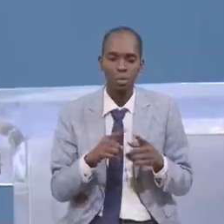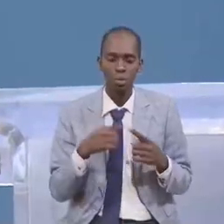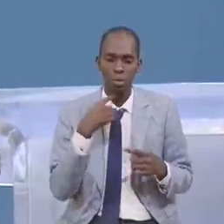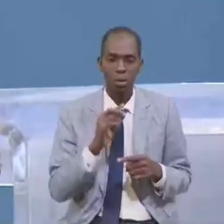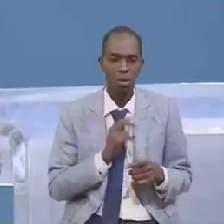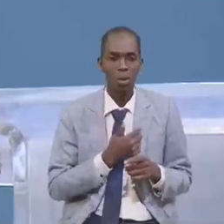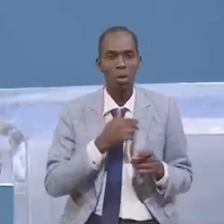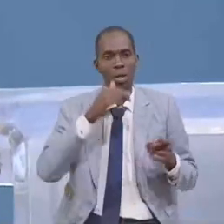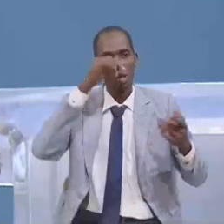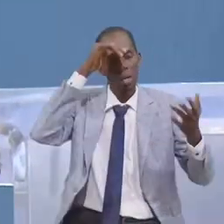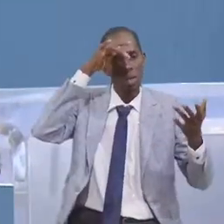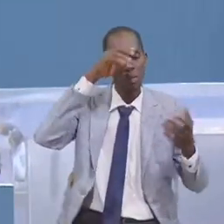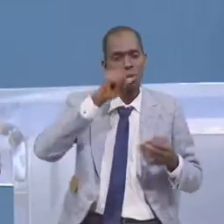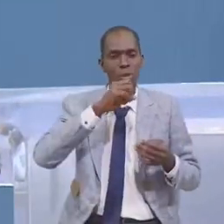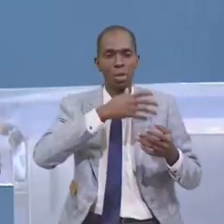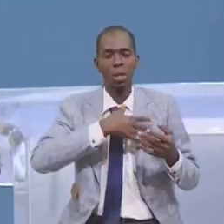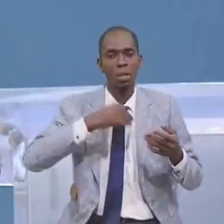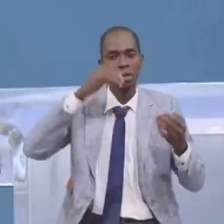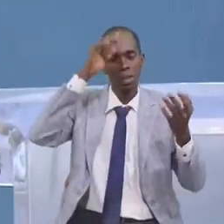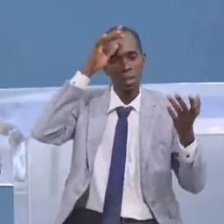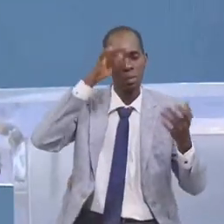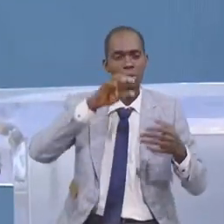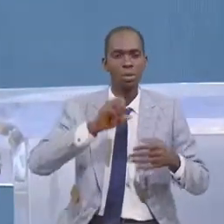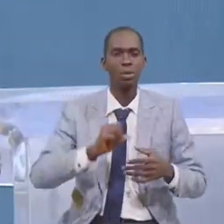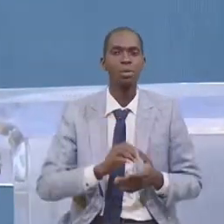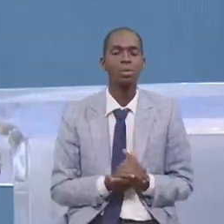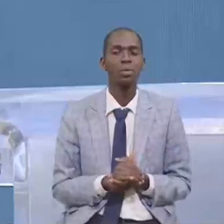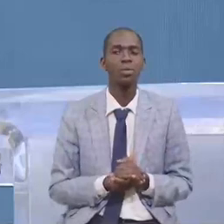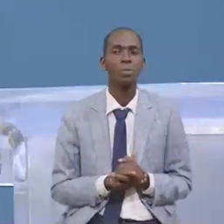et ils commencent à nous parler des attentes et de leurs attentes.